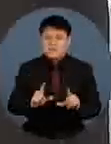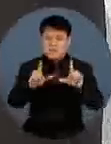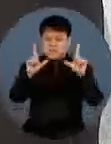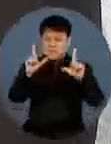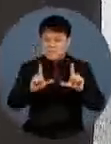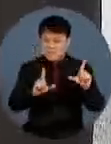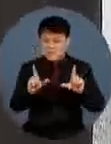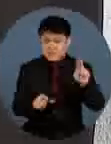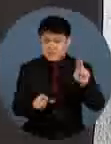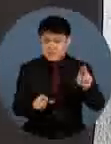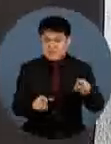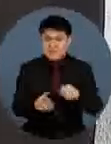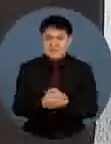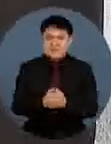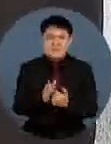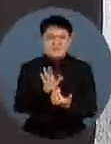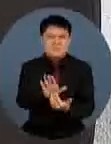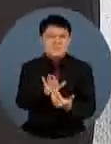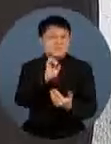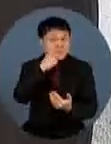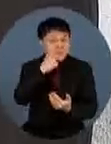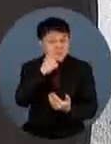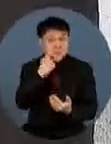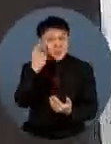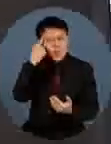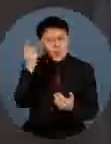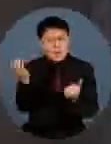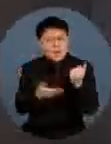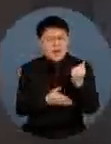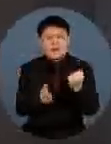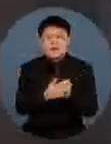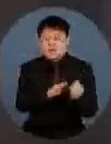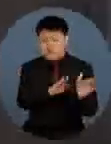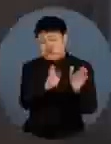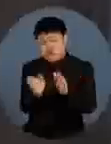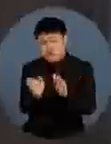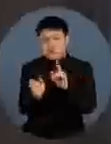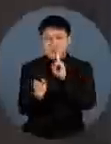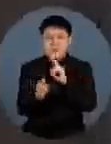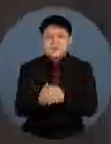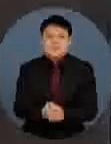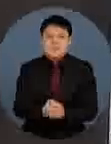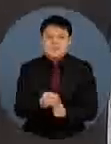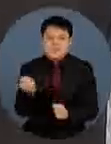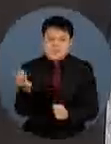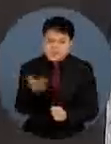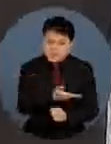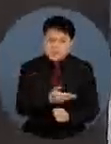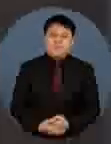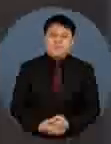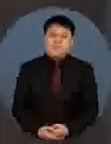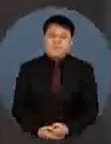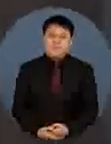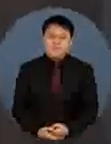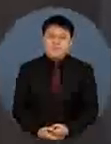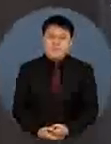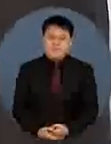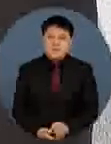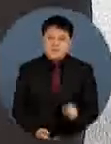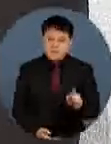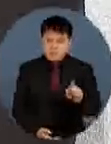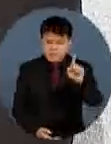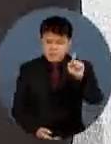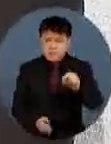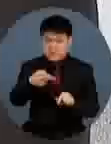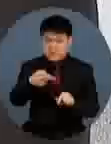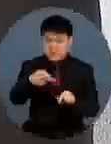가서 이렇게 막을 수는 없습니다. 끊기니까 이렇게 양보를 하는 건 당연하고 또 하나 끊고 네, 네